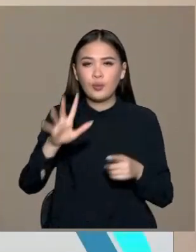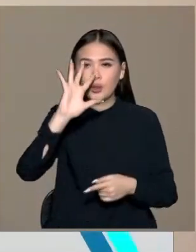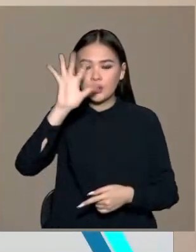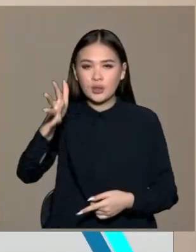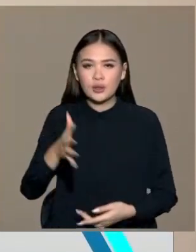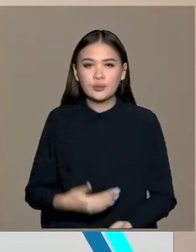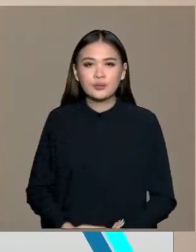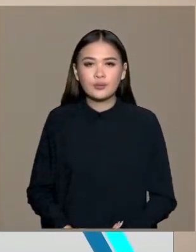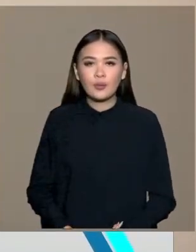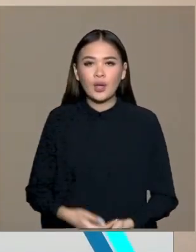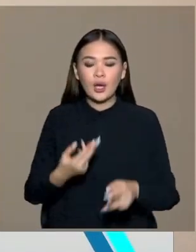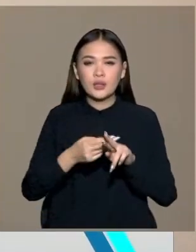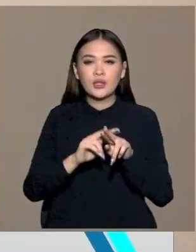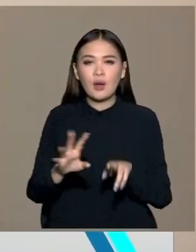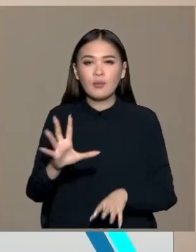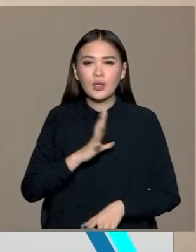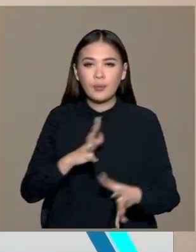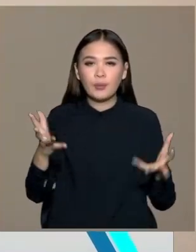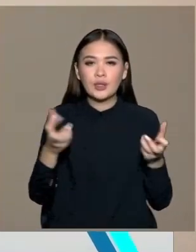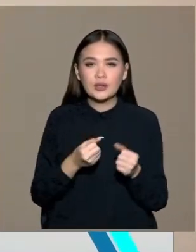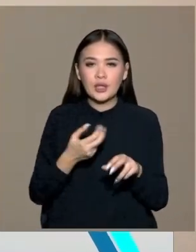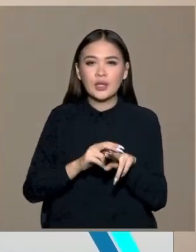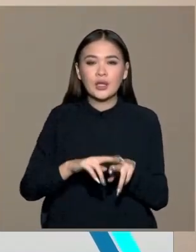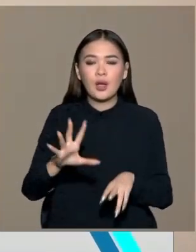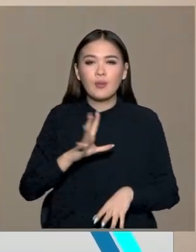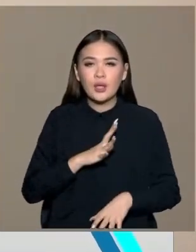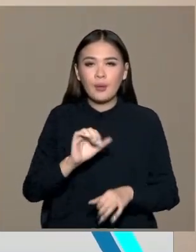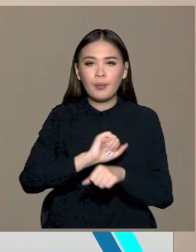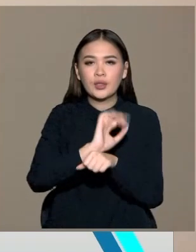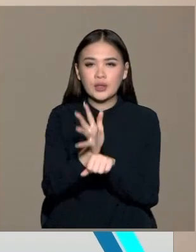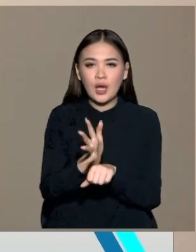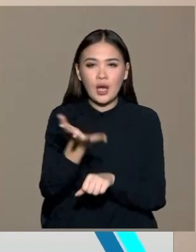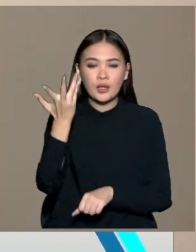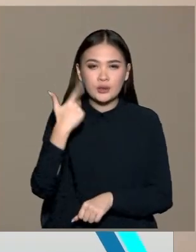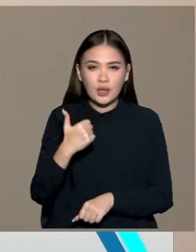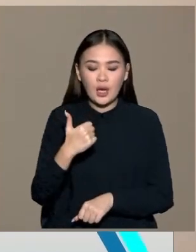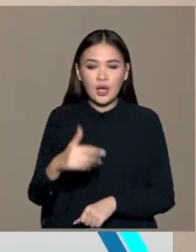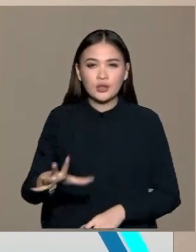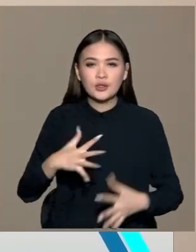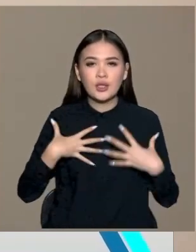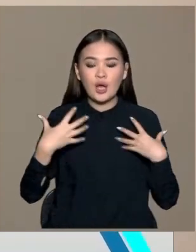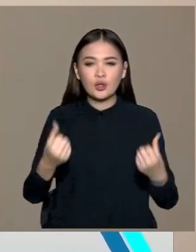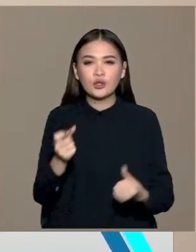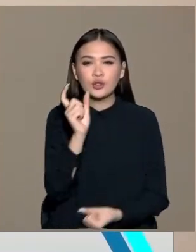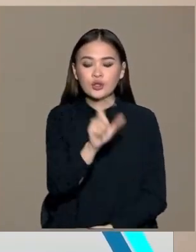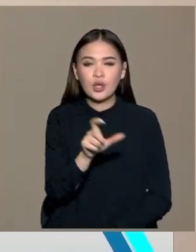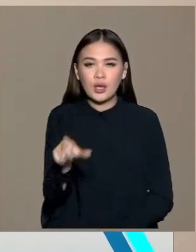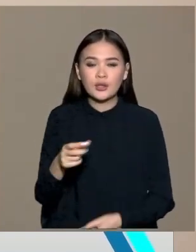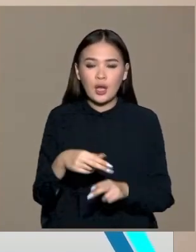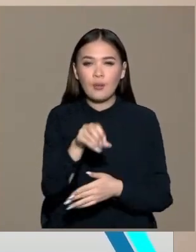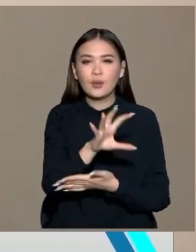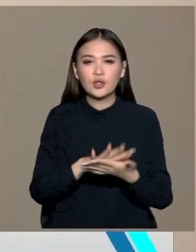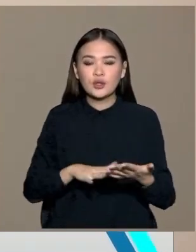лет данная мера была принята с учетом негативного влияния пандемии коронавируса на здоровье наших граждан а также на